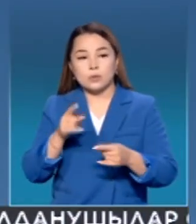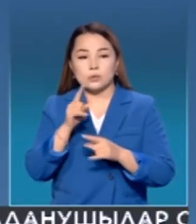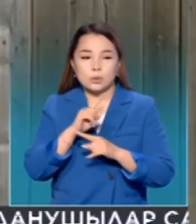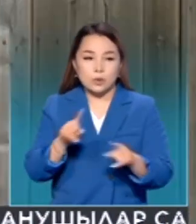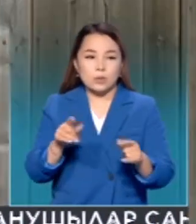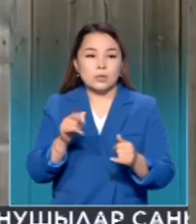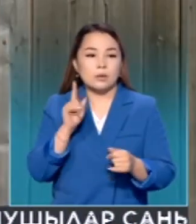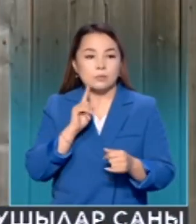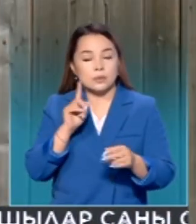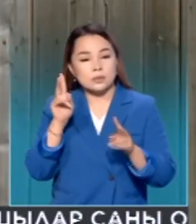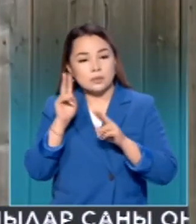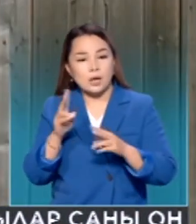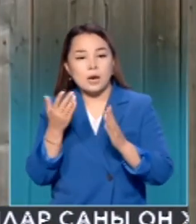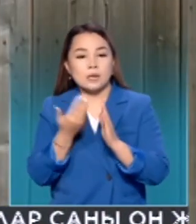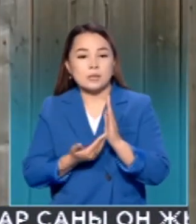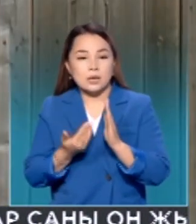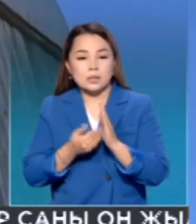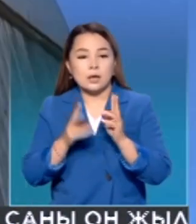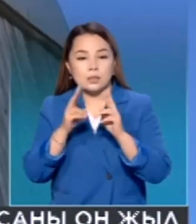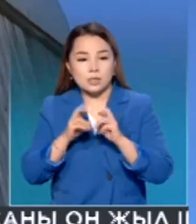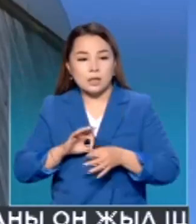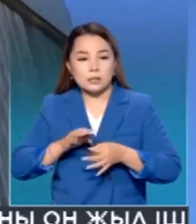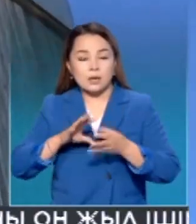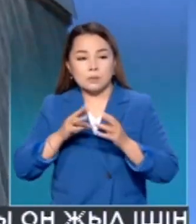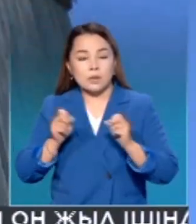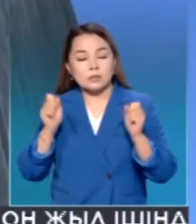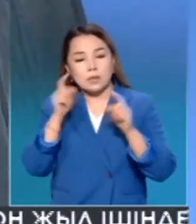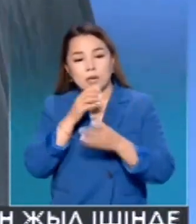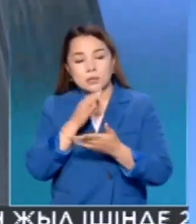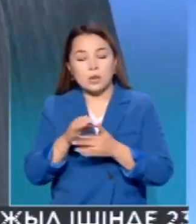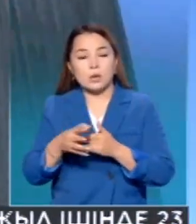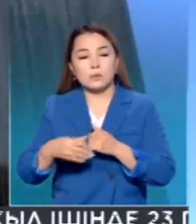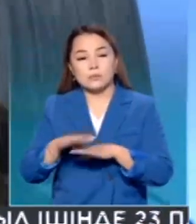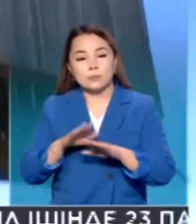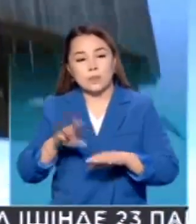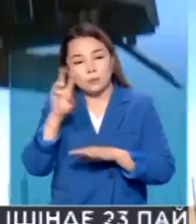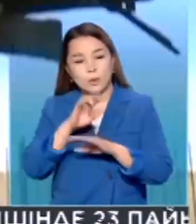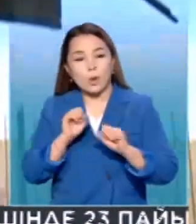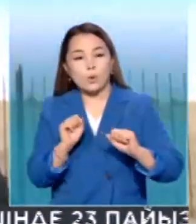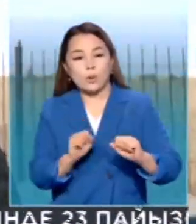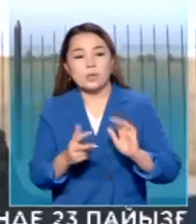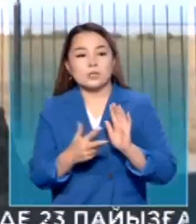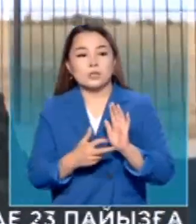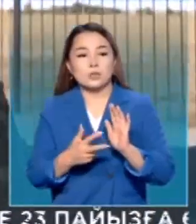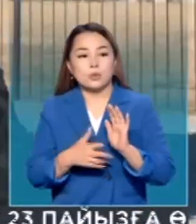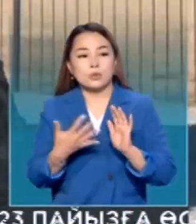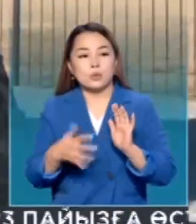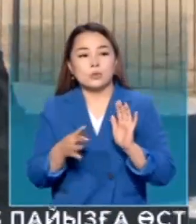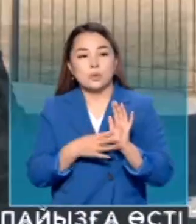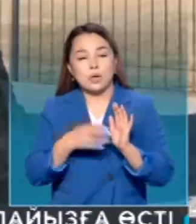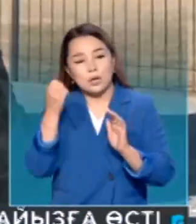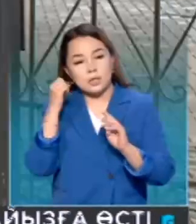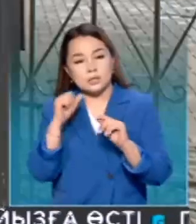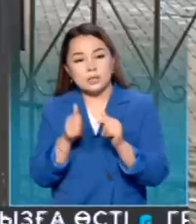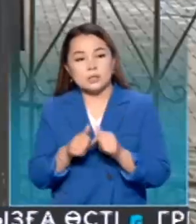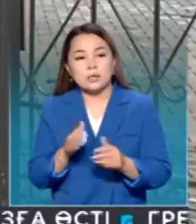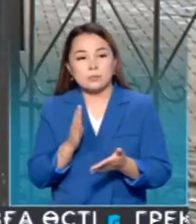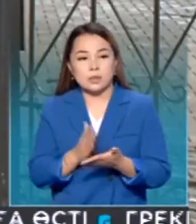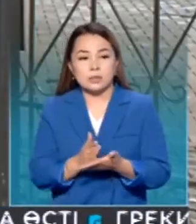па, ол жаға арнайы сараптамадан кейін белгілі болмақ. Өңірде мемлекет қорғауына алынған 859 ескерткіш бар.